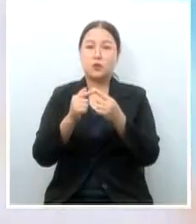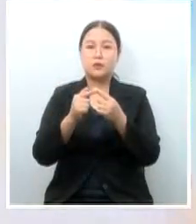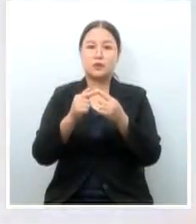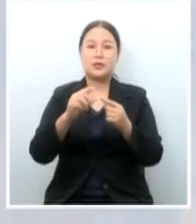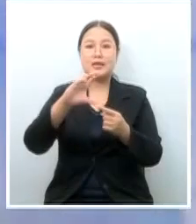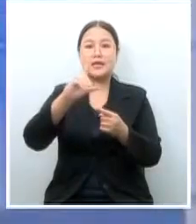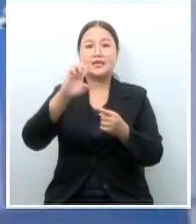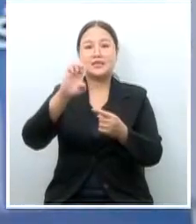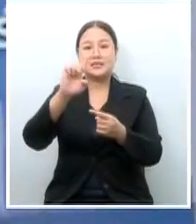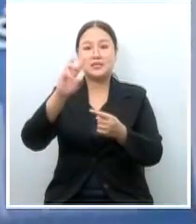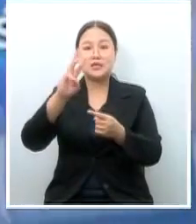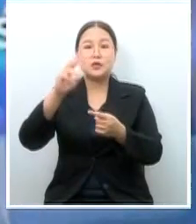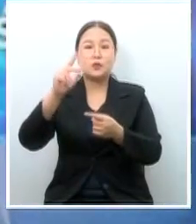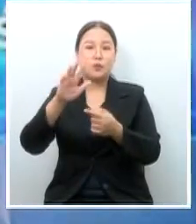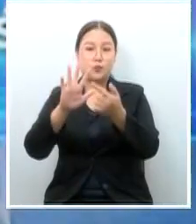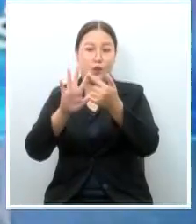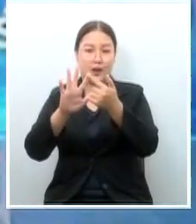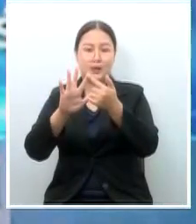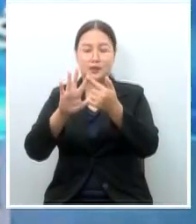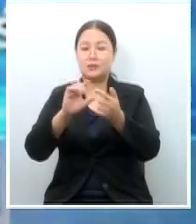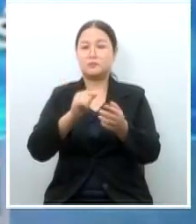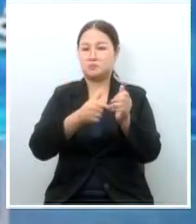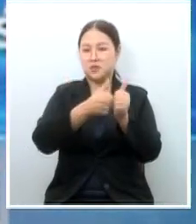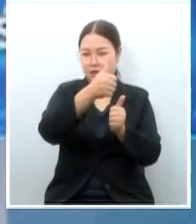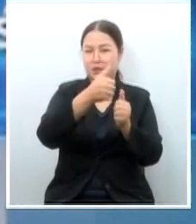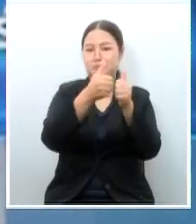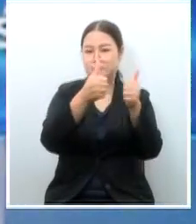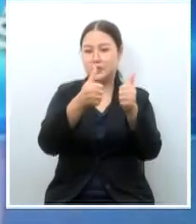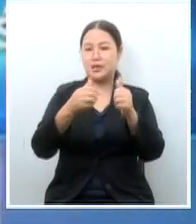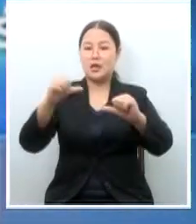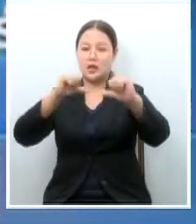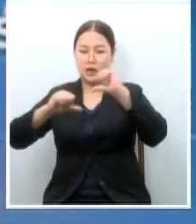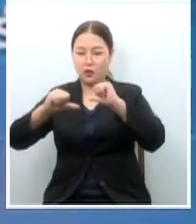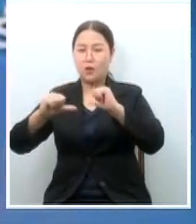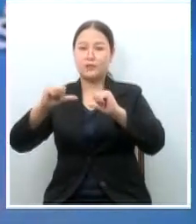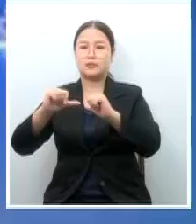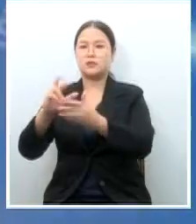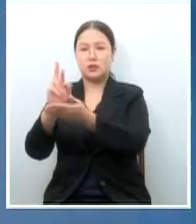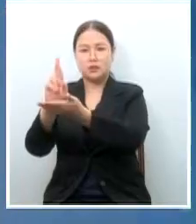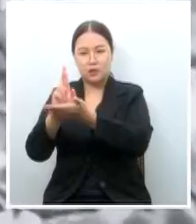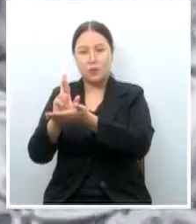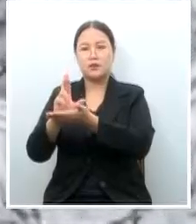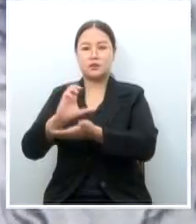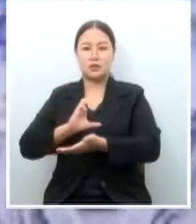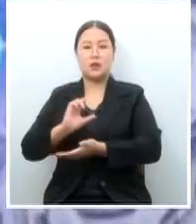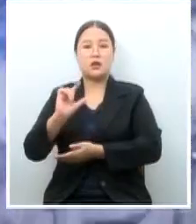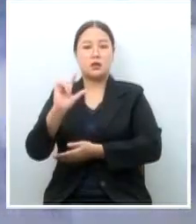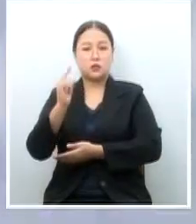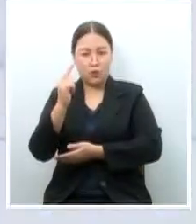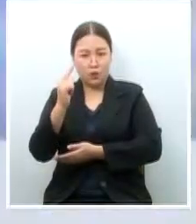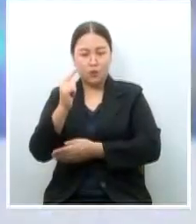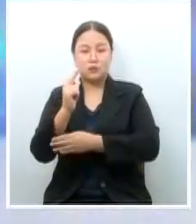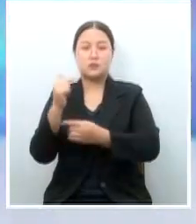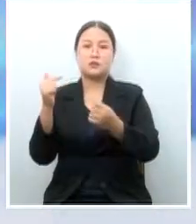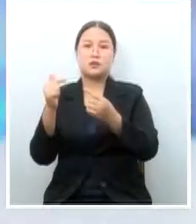าชนะเลิศเหรียญทองระดับชาติการแข่งขันละครประวัติศาสตร์เหรียญทองระดับชาติการแข่งขัน